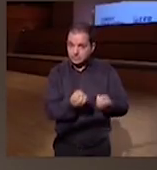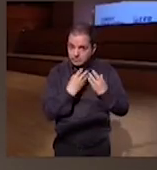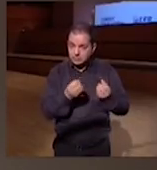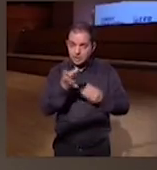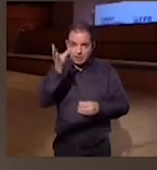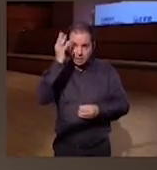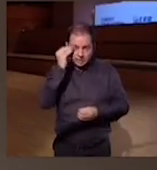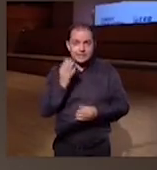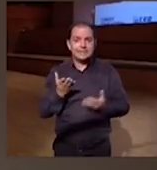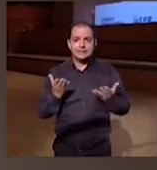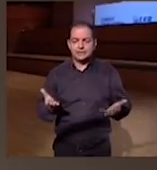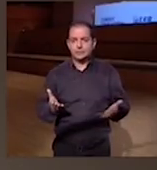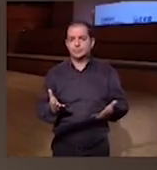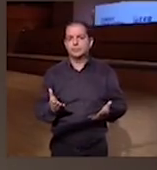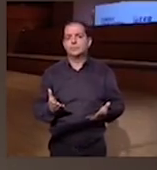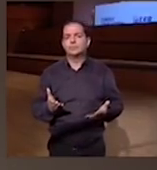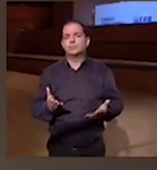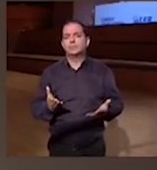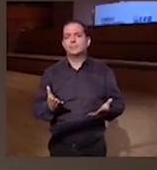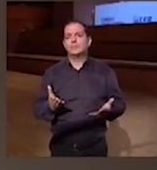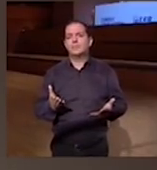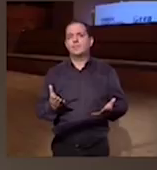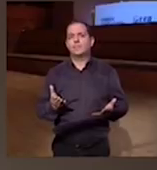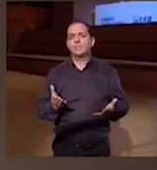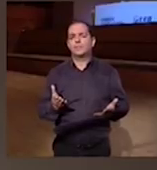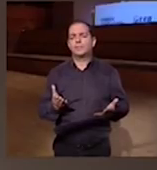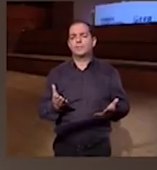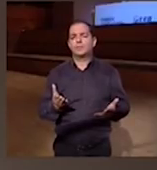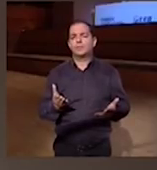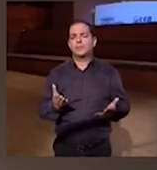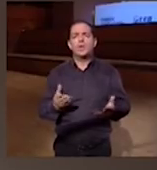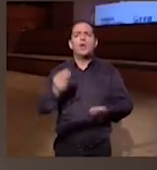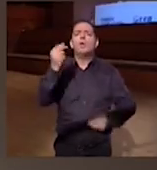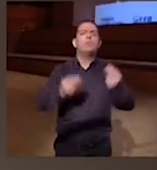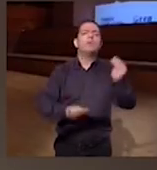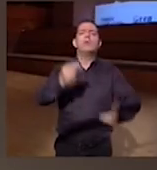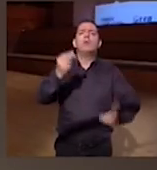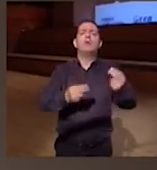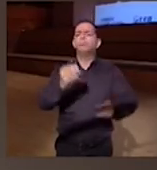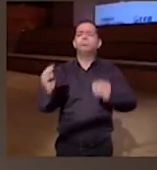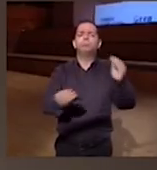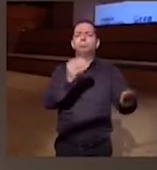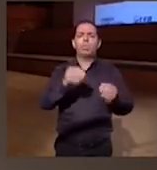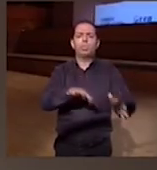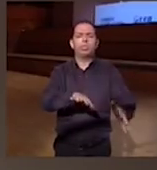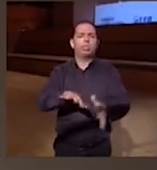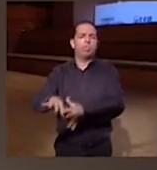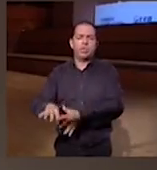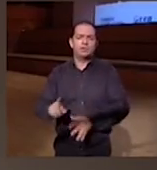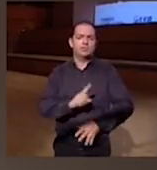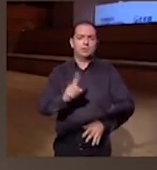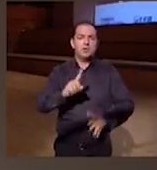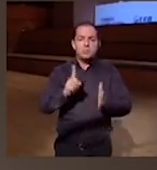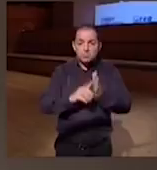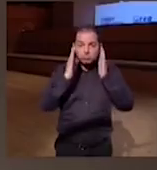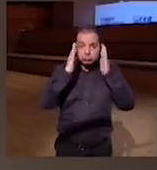ότι δεν πρέπει ποτέ να αποστρέφουμε το βλέμμα μας απέναντι στα προβλήματα, αλλά να τα αντιμετωπίζουμε